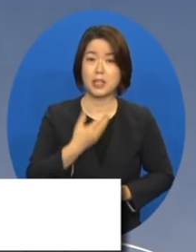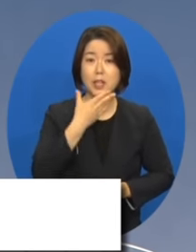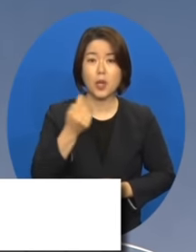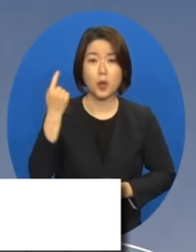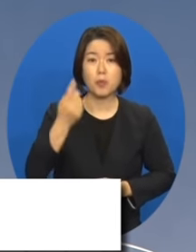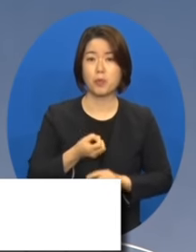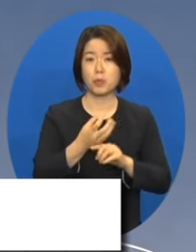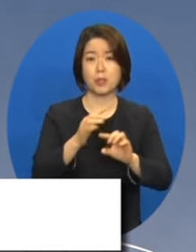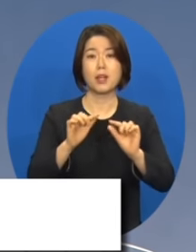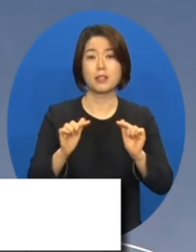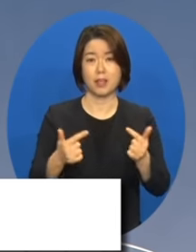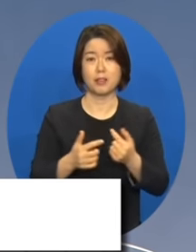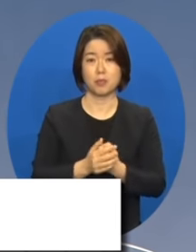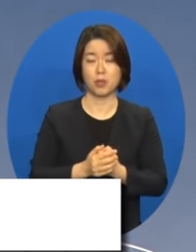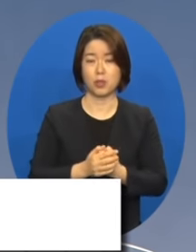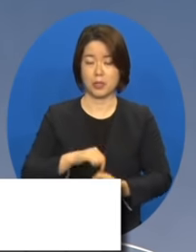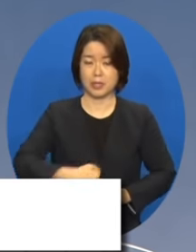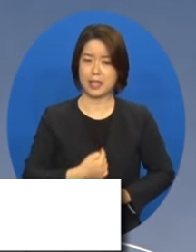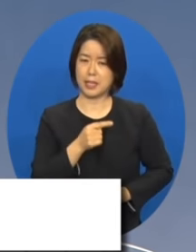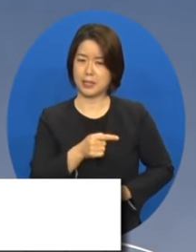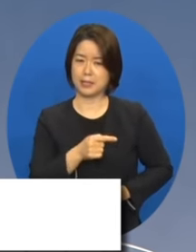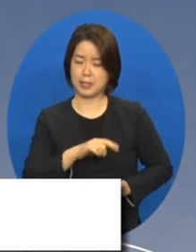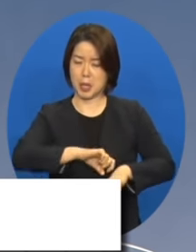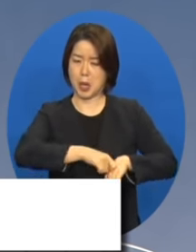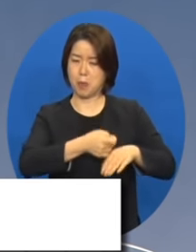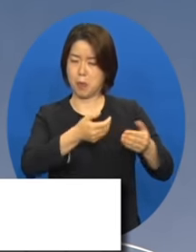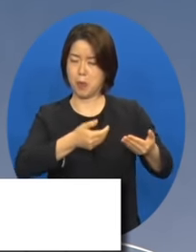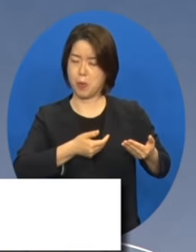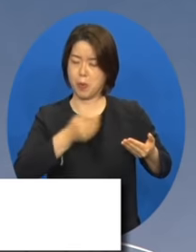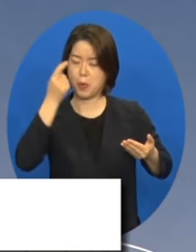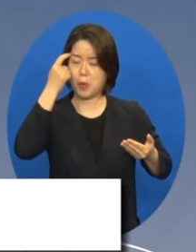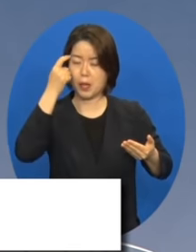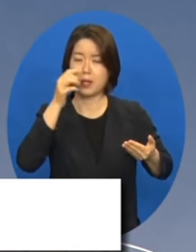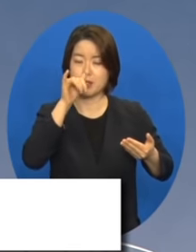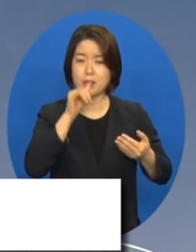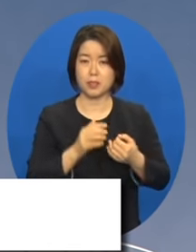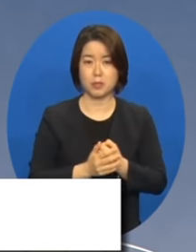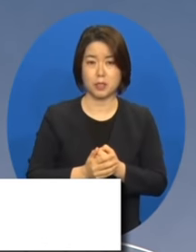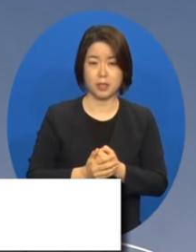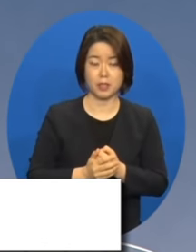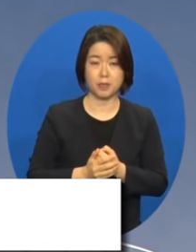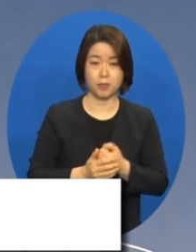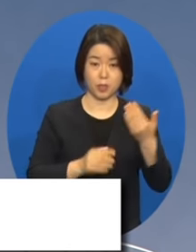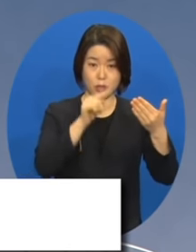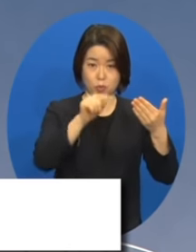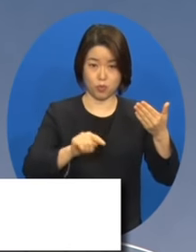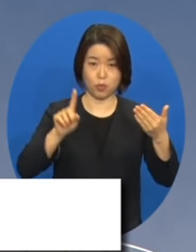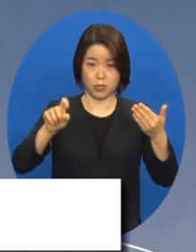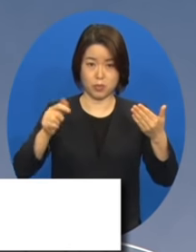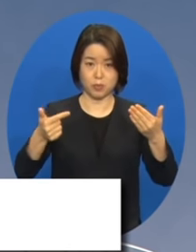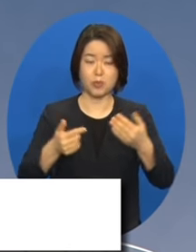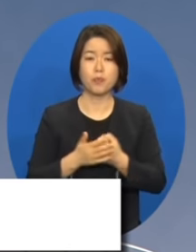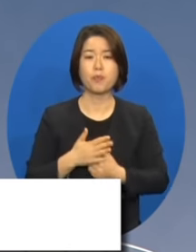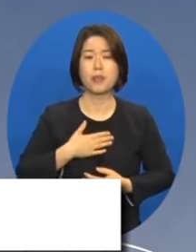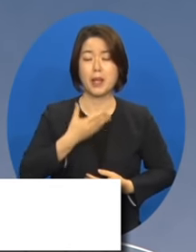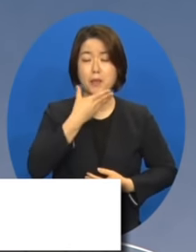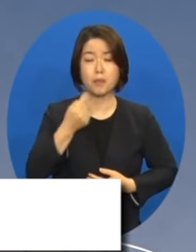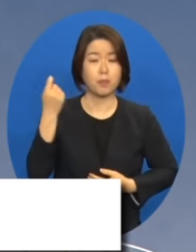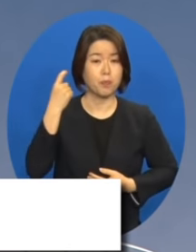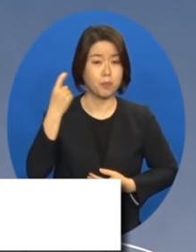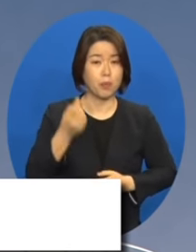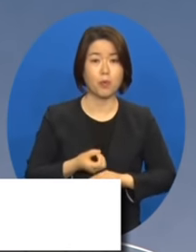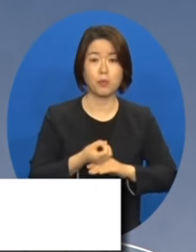않으면 그것이 자기에게 과 가 될 것이라고 생각했습니다 16절에 내가 복음을 전하지 않으면